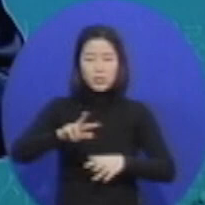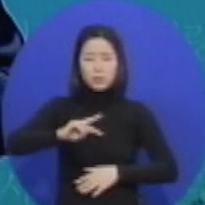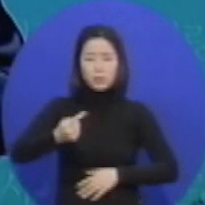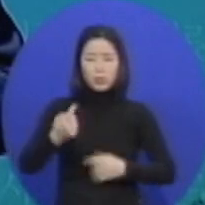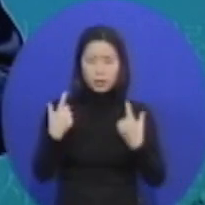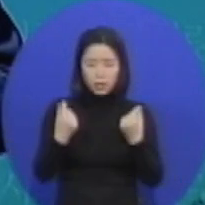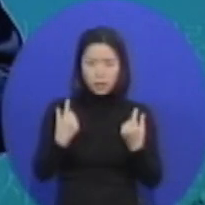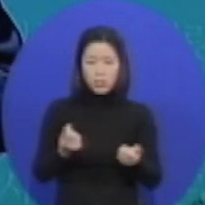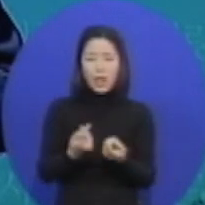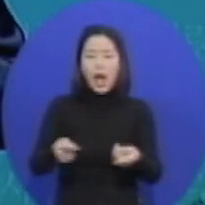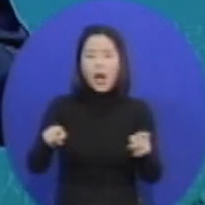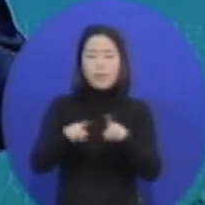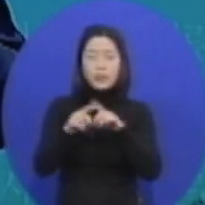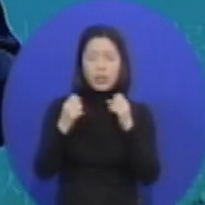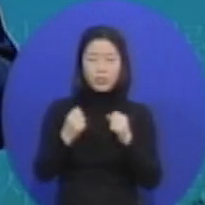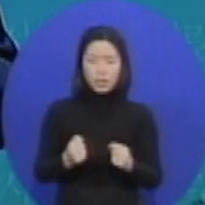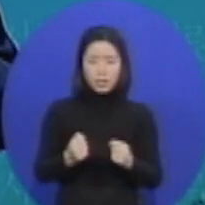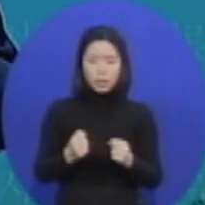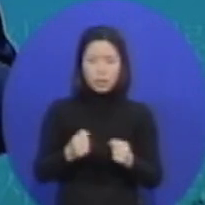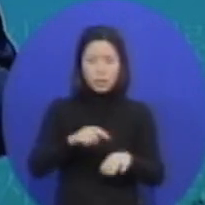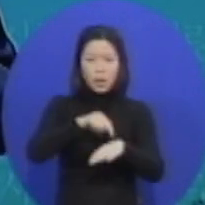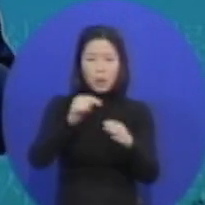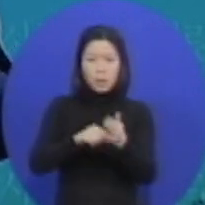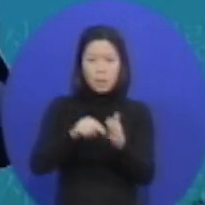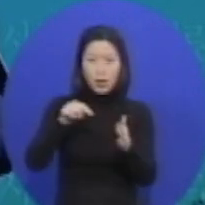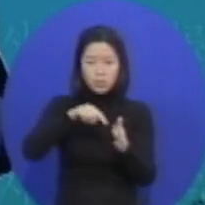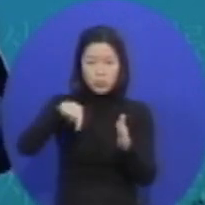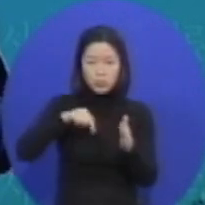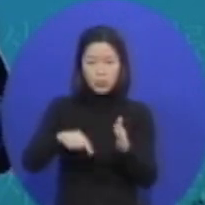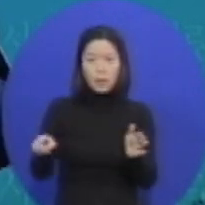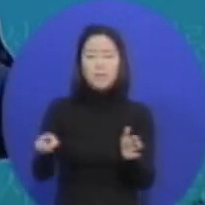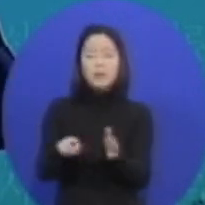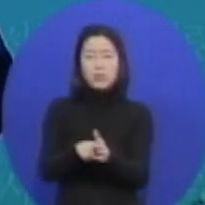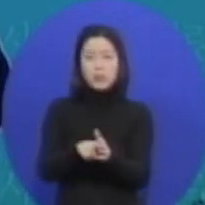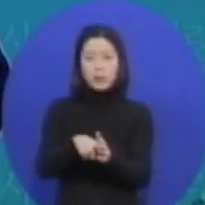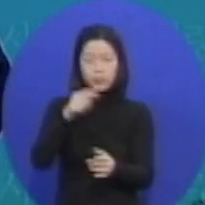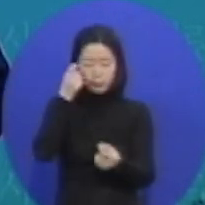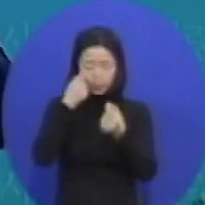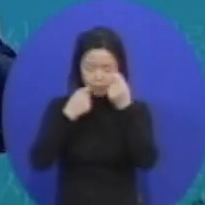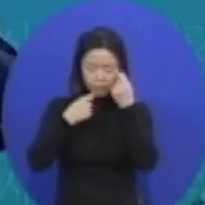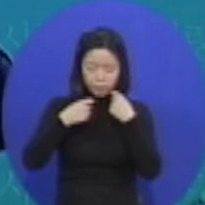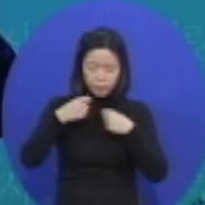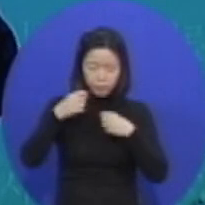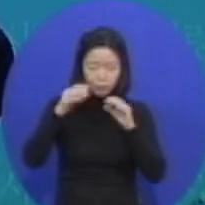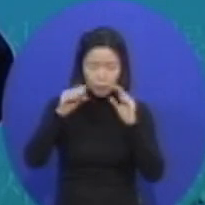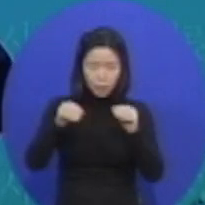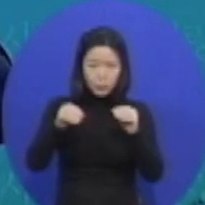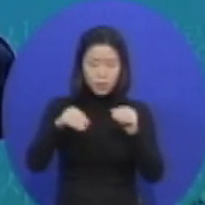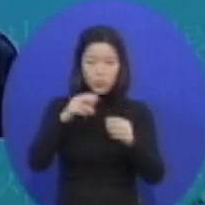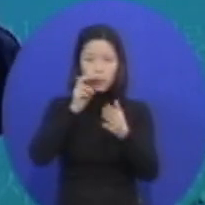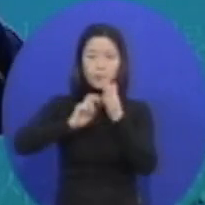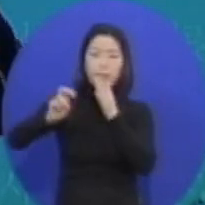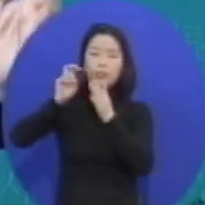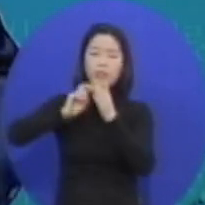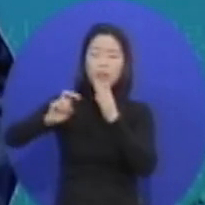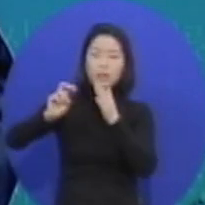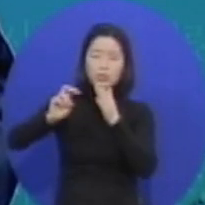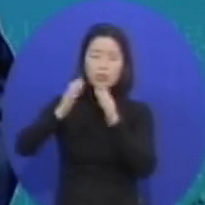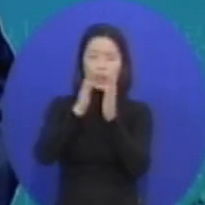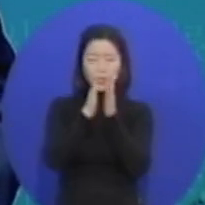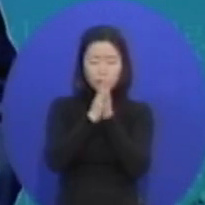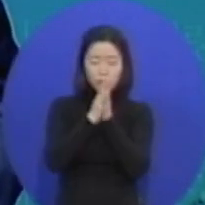지는 거예요 그리고는 다윗이 눈물을 그치고 찬송이 나오기 시작합니다 다윗의 기도 가사